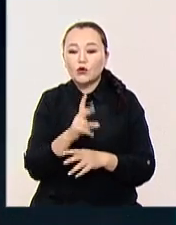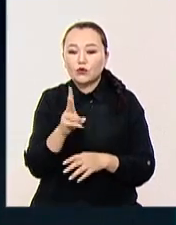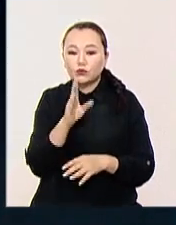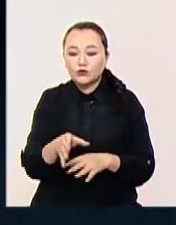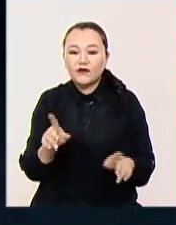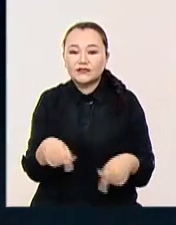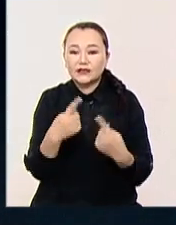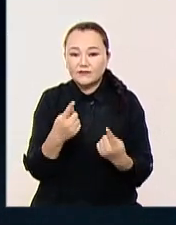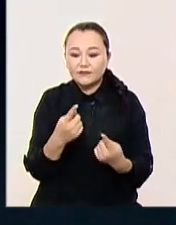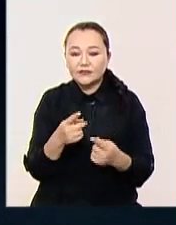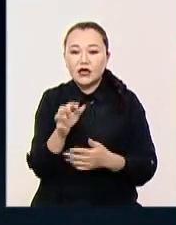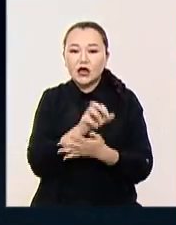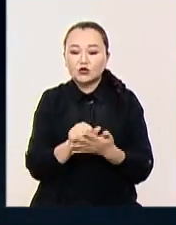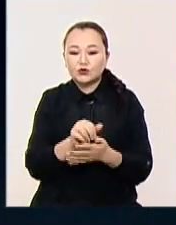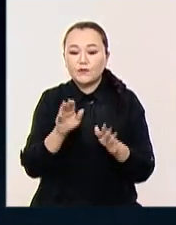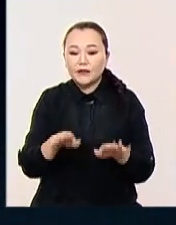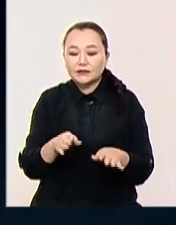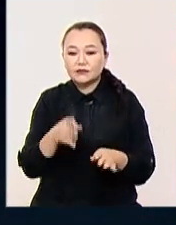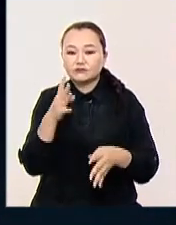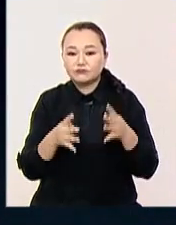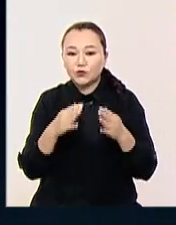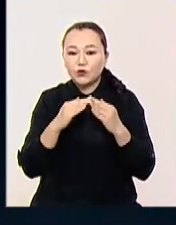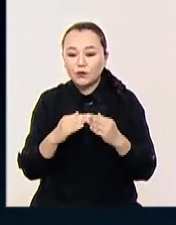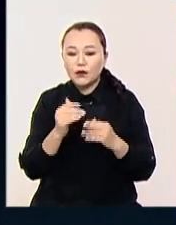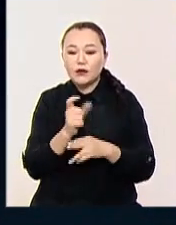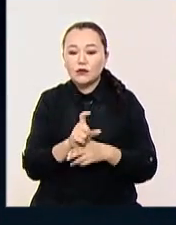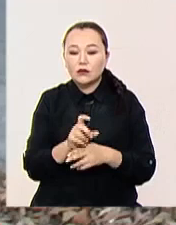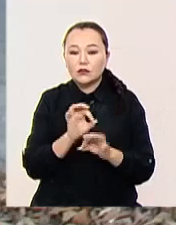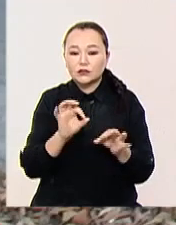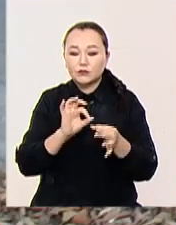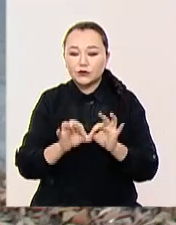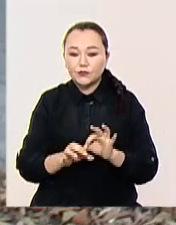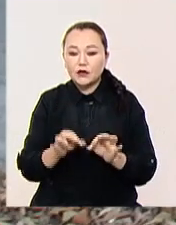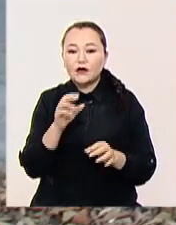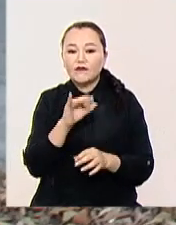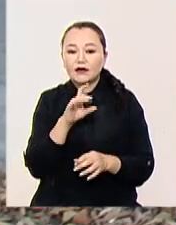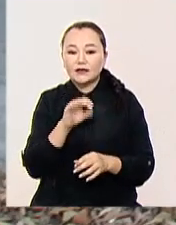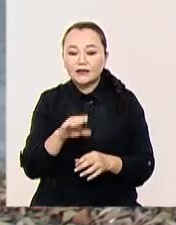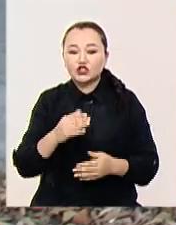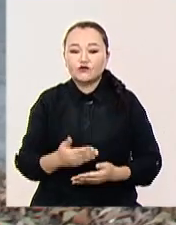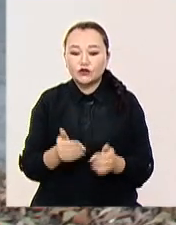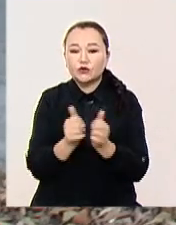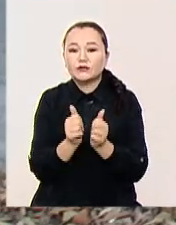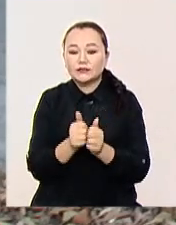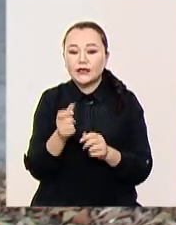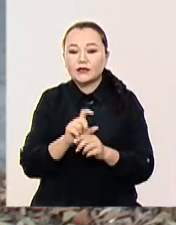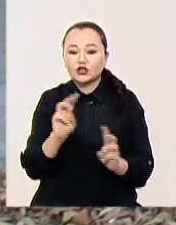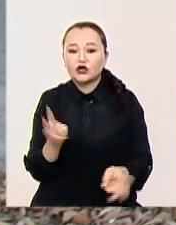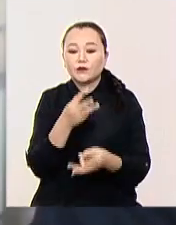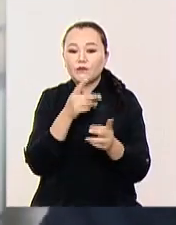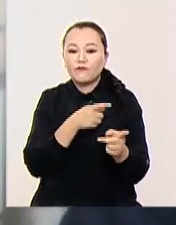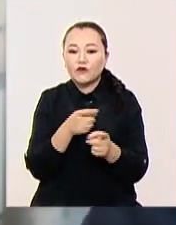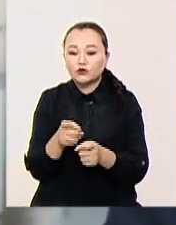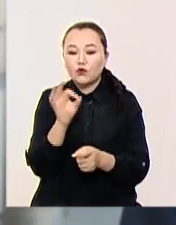будет восстанавливать разрушенные объекты, расскажет Нина Шаппо. Вартан Мигриян живет по соседству со сгоревшим